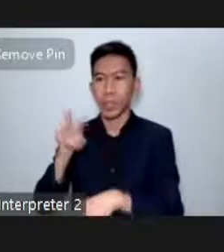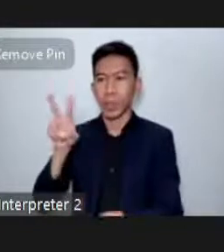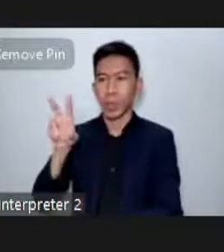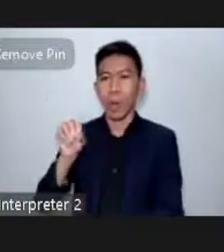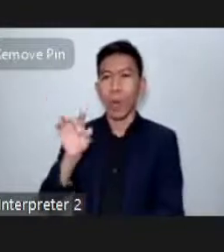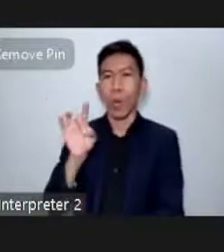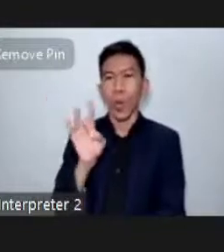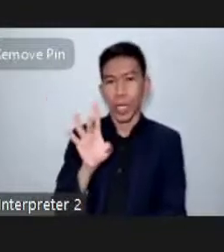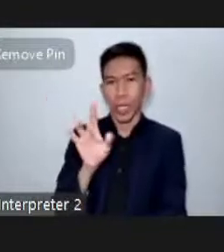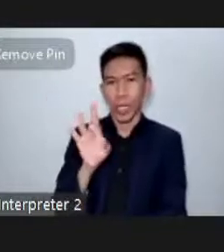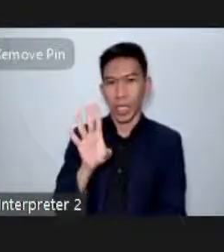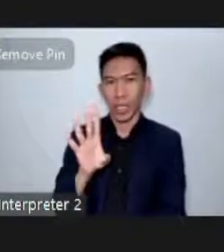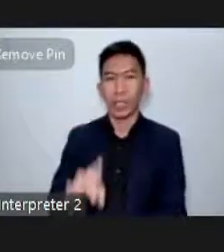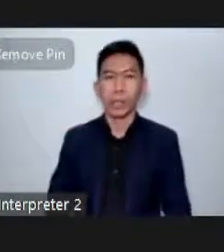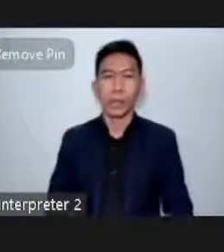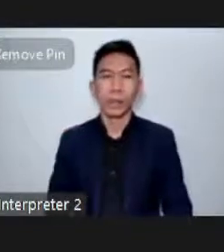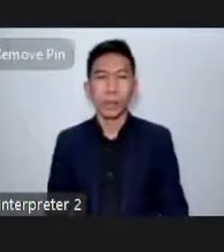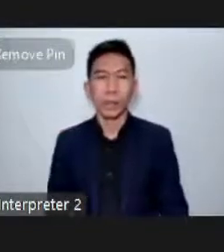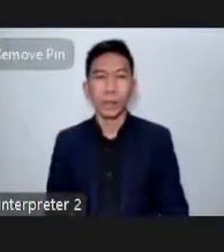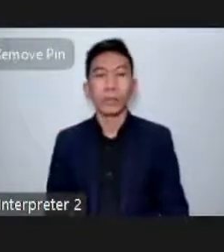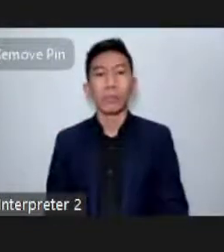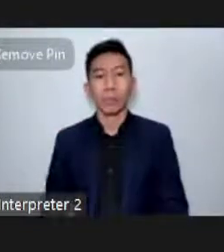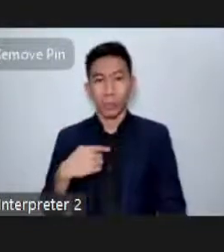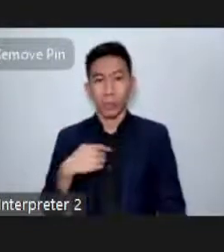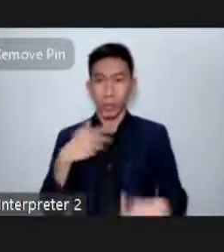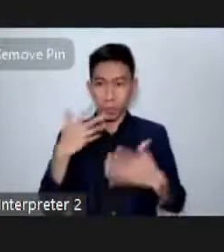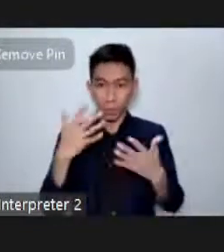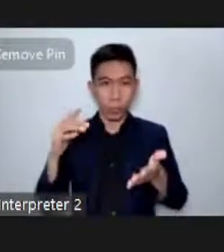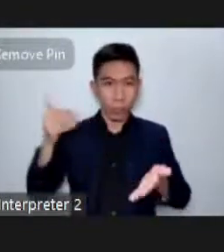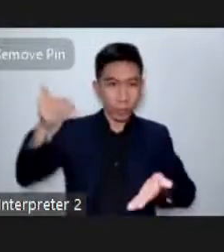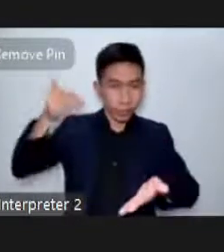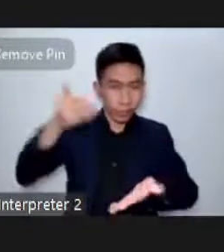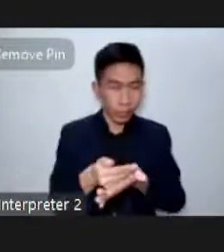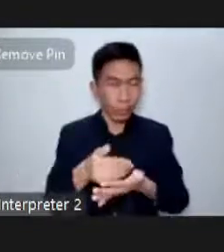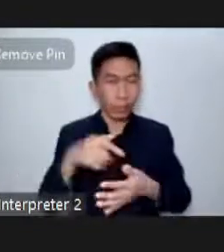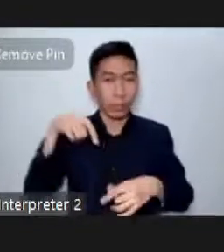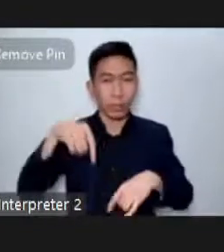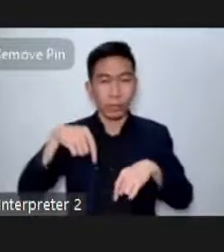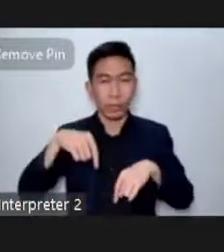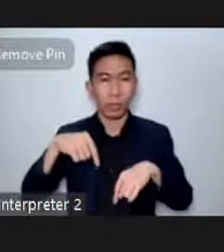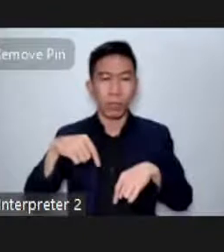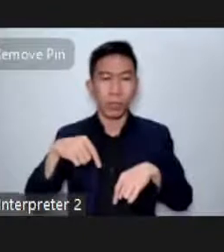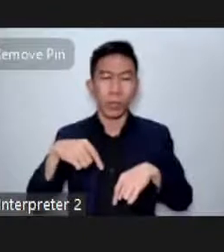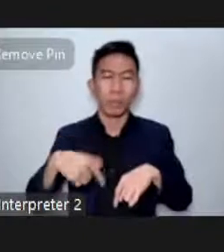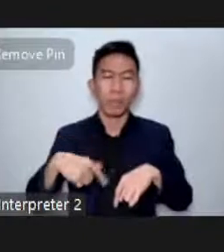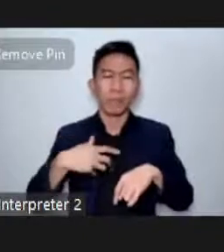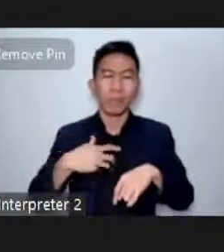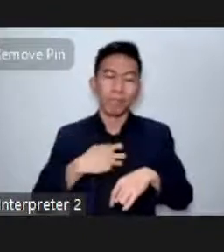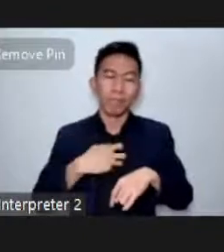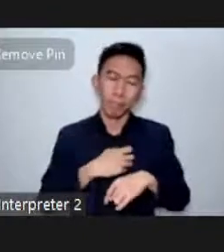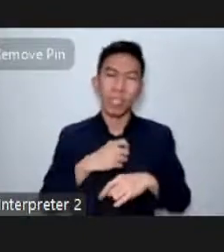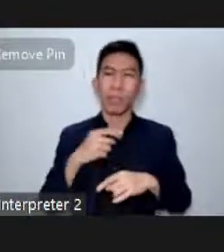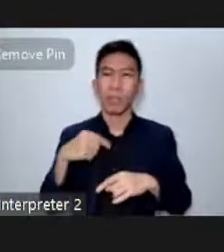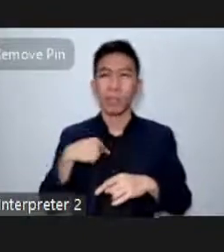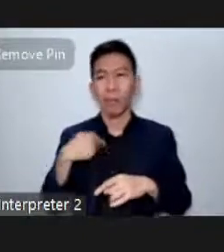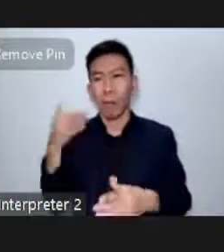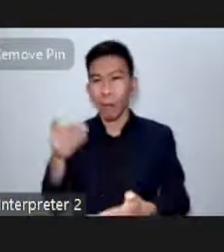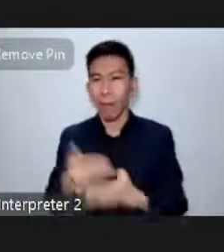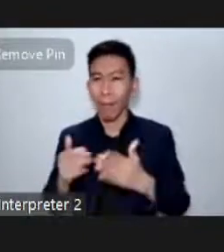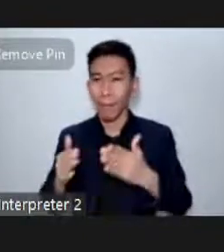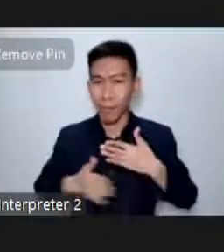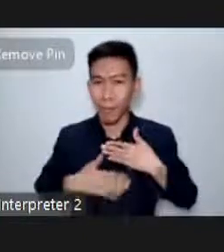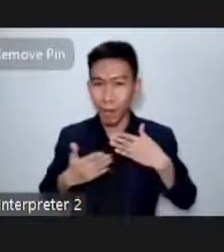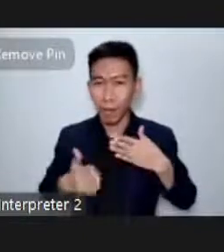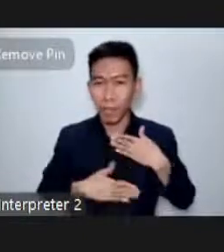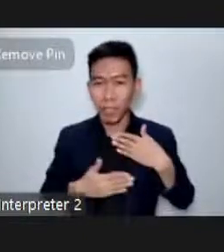po. Pagdating ko po dito sa Pilipinas, ang masakit lang po ay imbes na uuwi po ako na masaya,